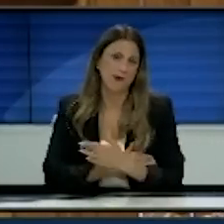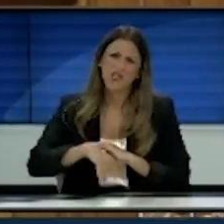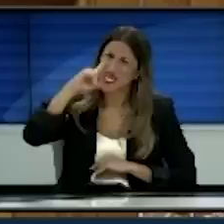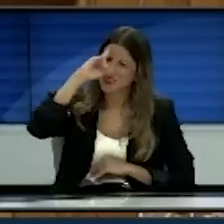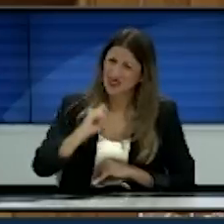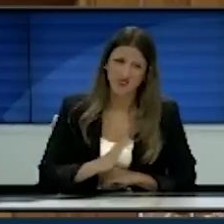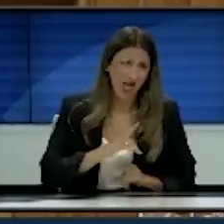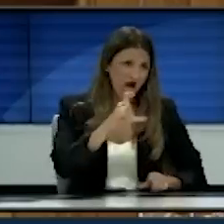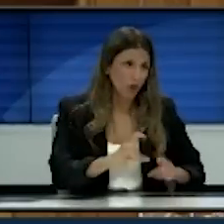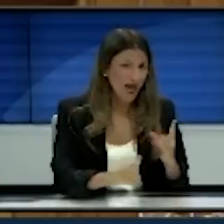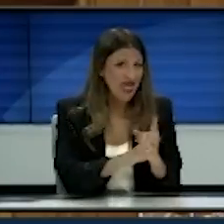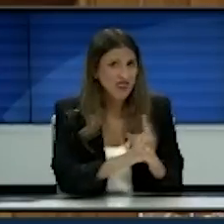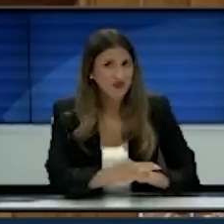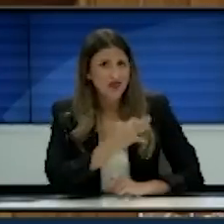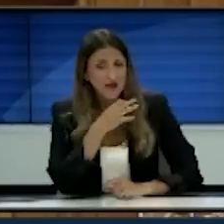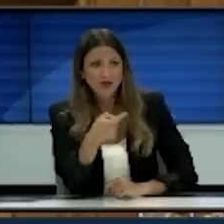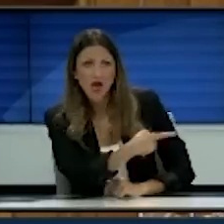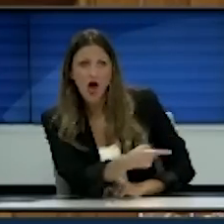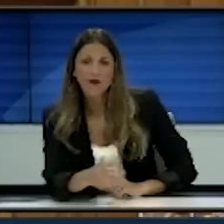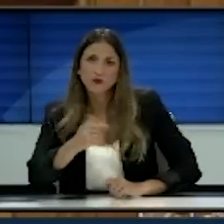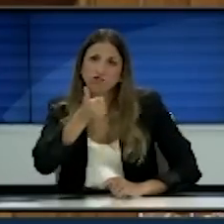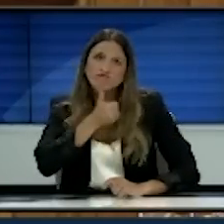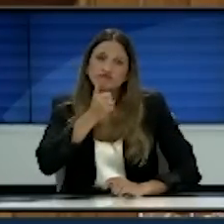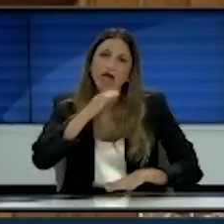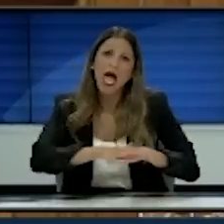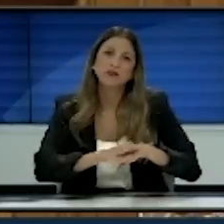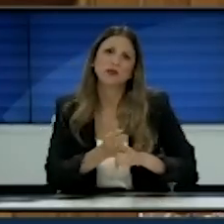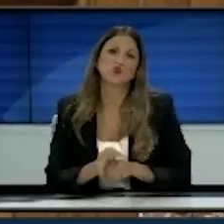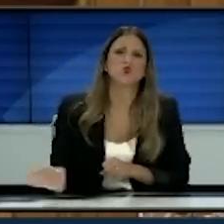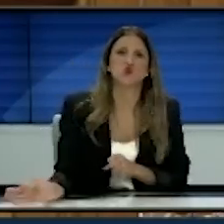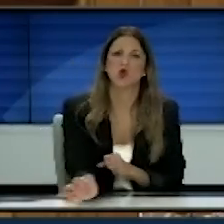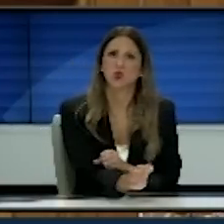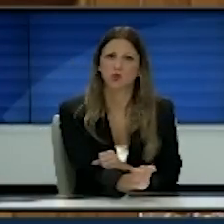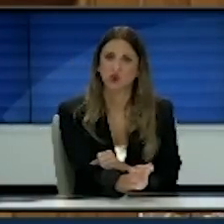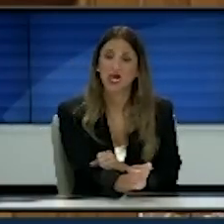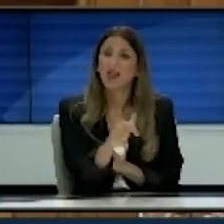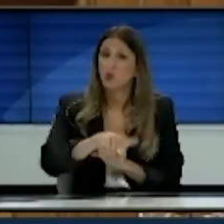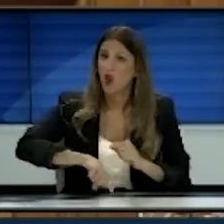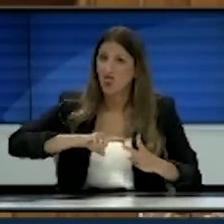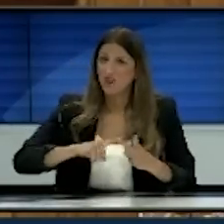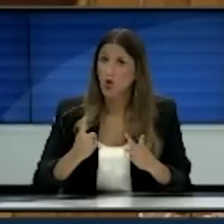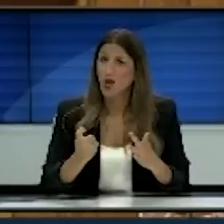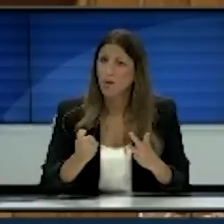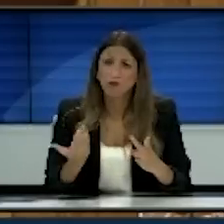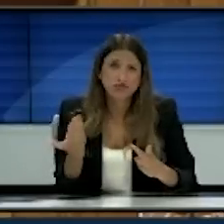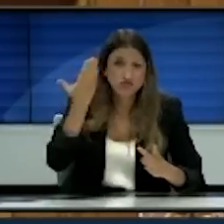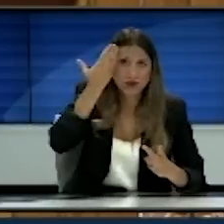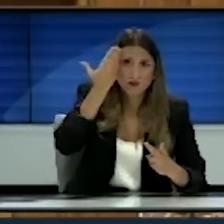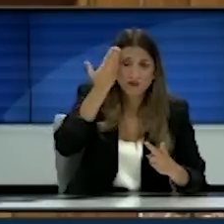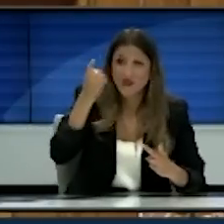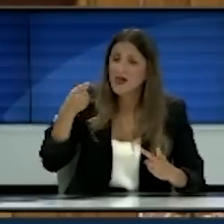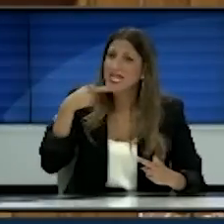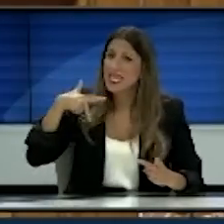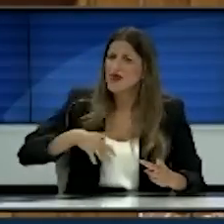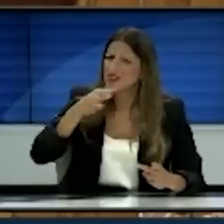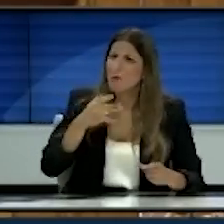ειδικές ανάγκες χτυπήθηκαν πολλαπλά από την πανδημία και τώρα από την ακρίβεια. Τα μέτρα που